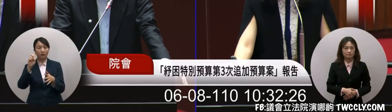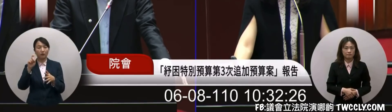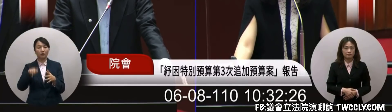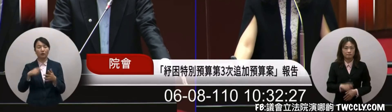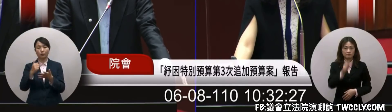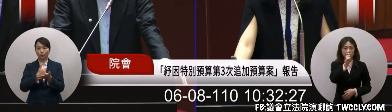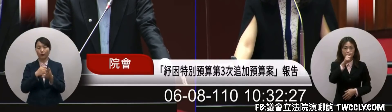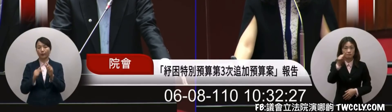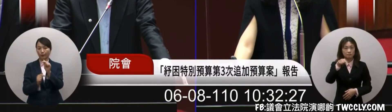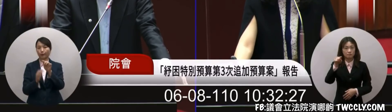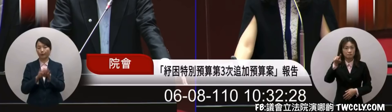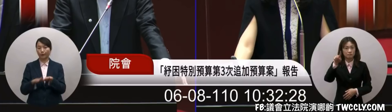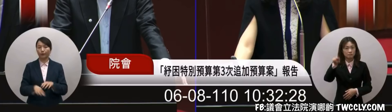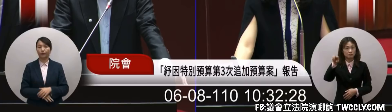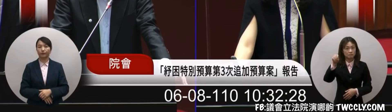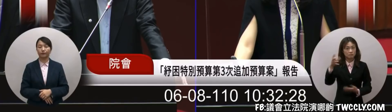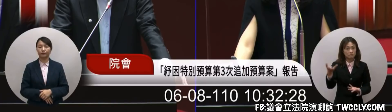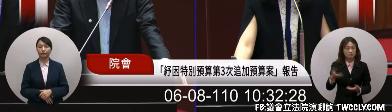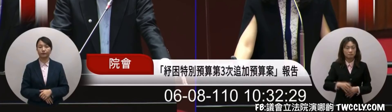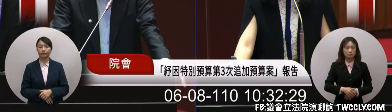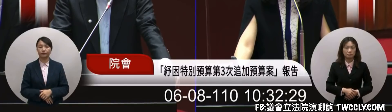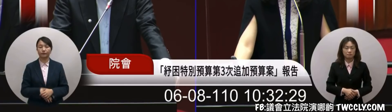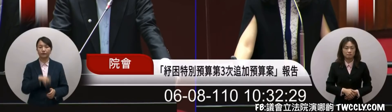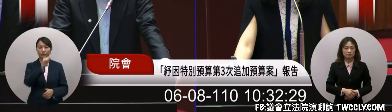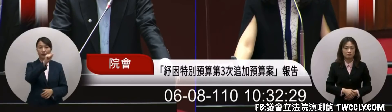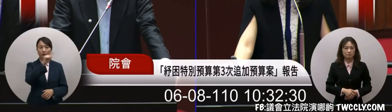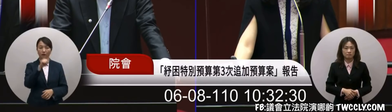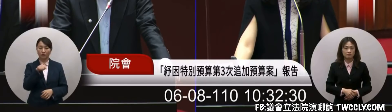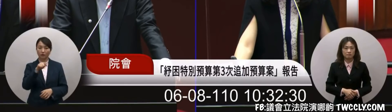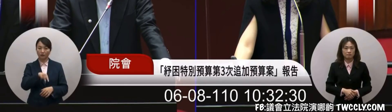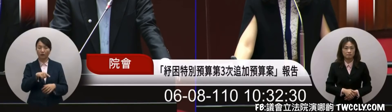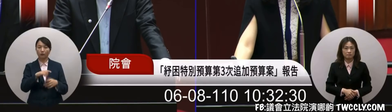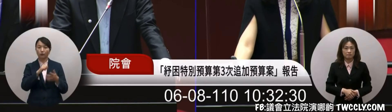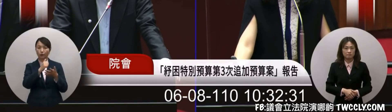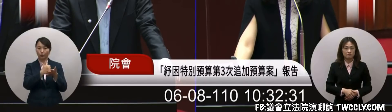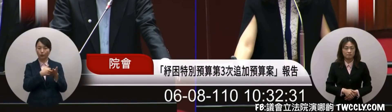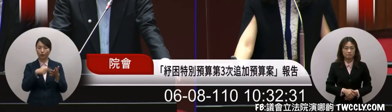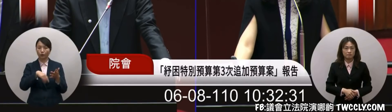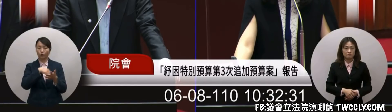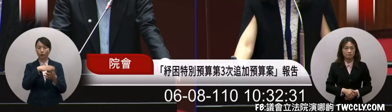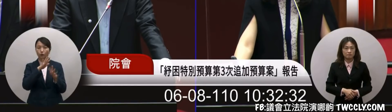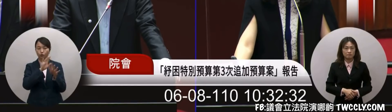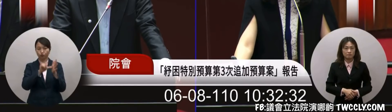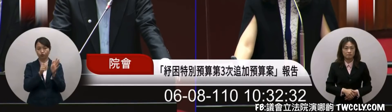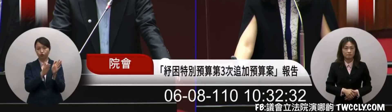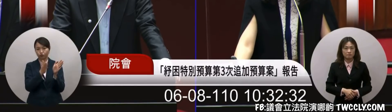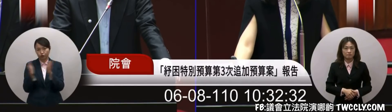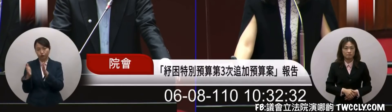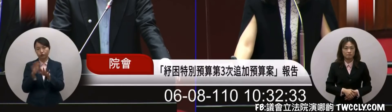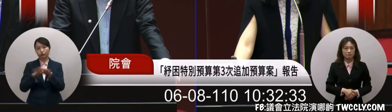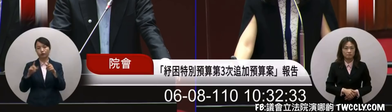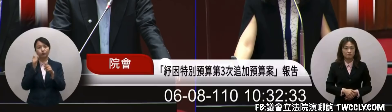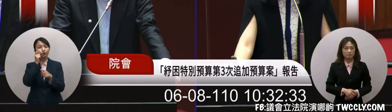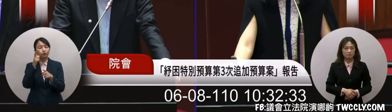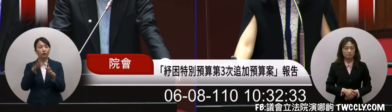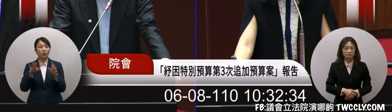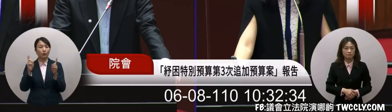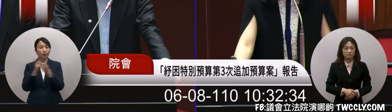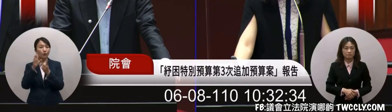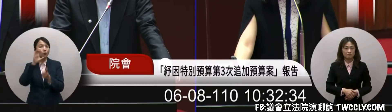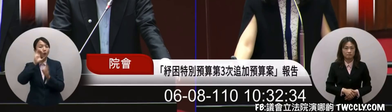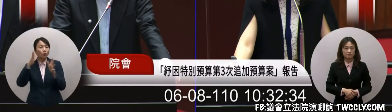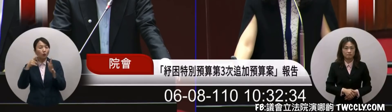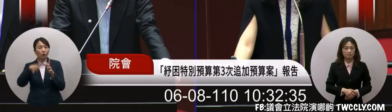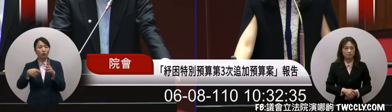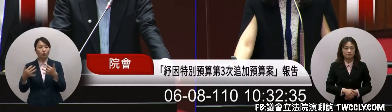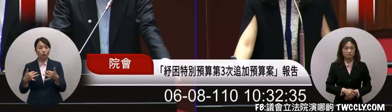那 AZ 的1000万剩下 的 ？AZ 的这部分，它整体会往后延1个月，因为泰国厂这边有